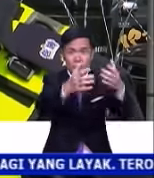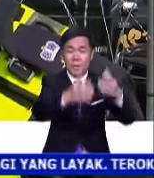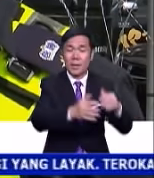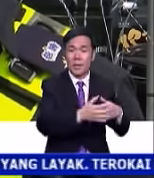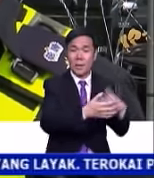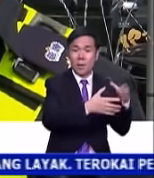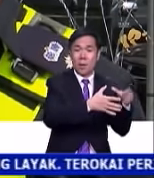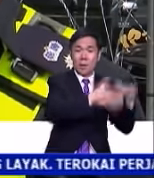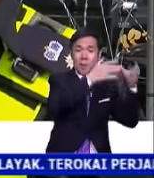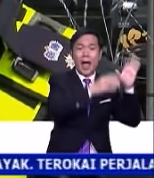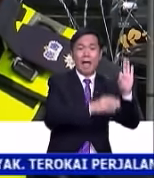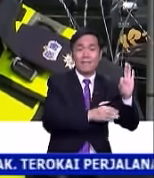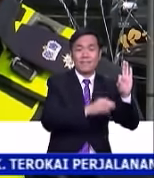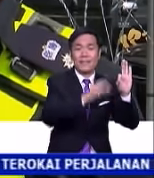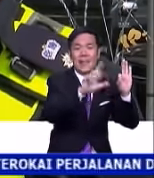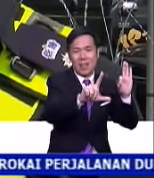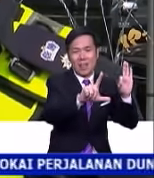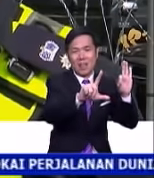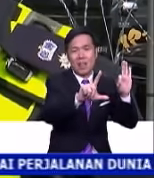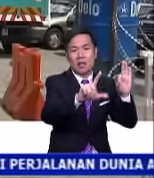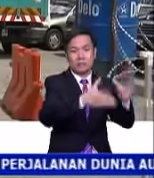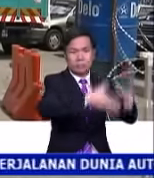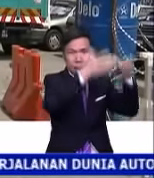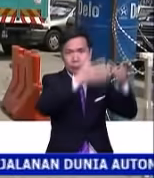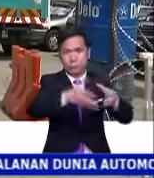blok F dan blok L.